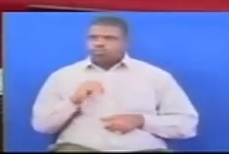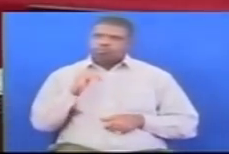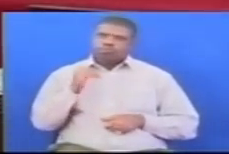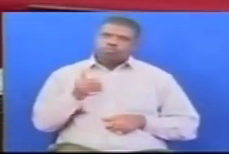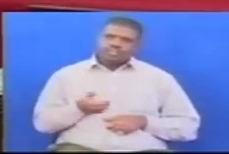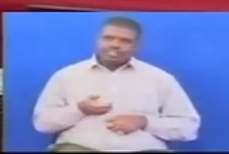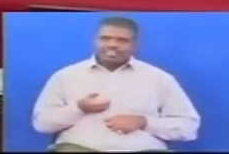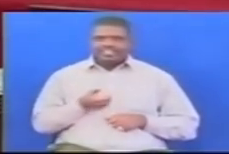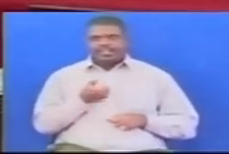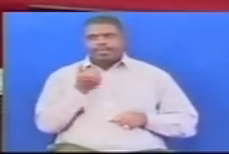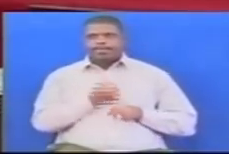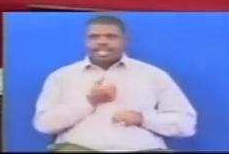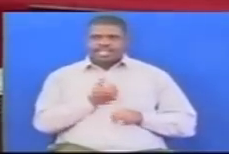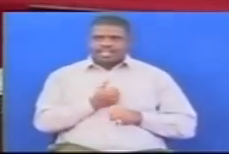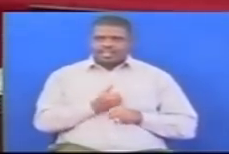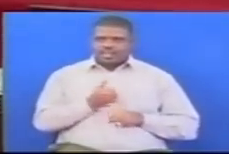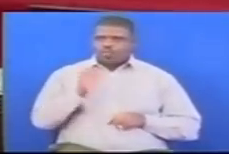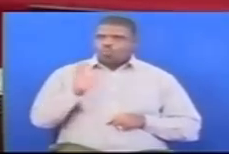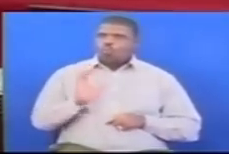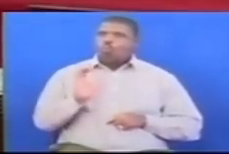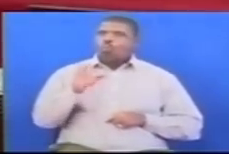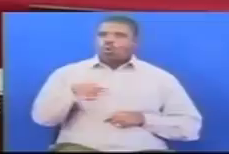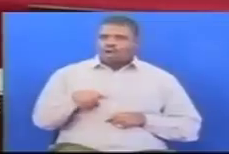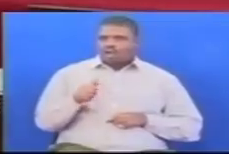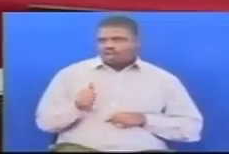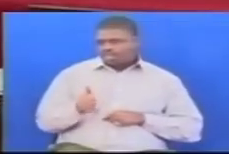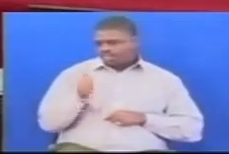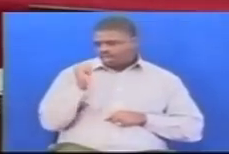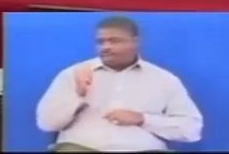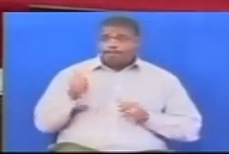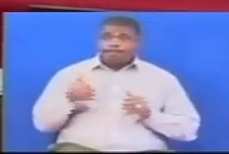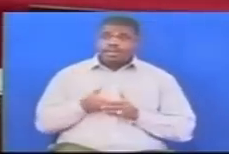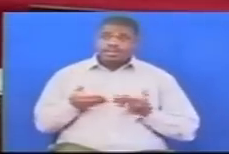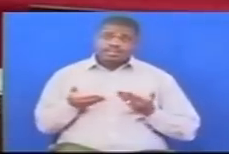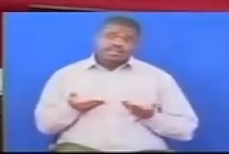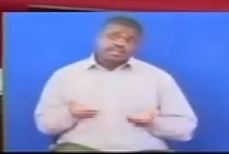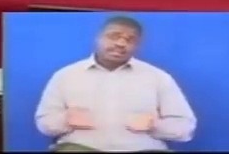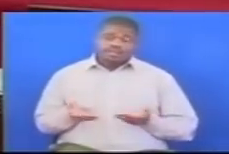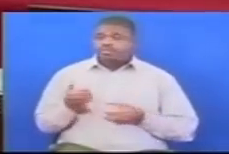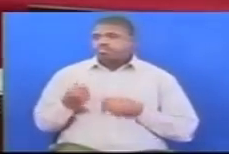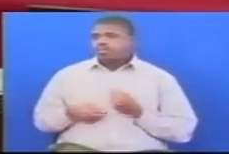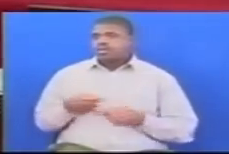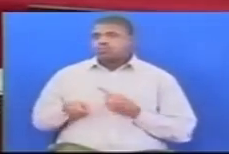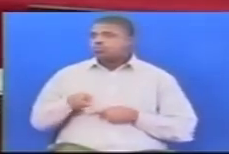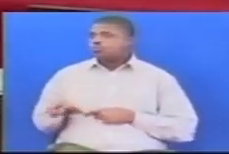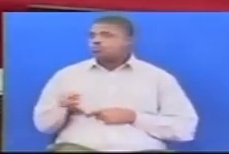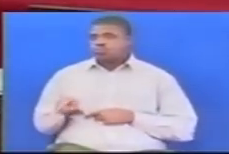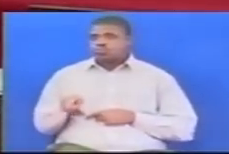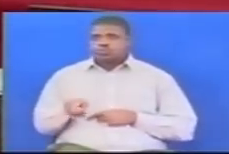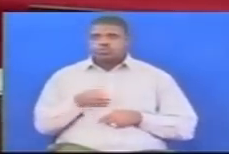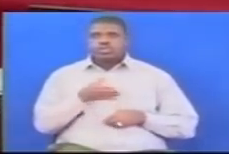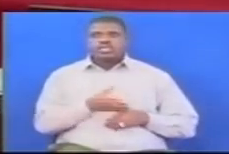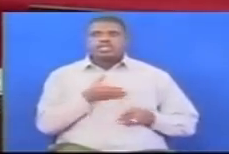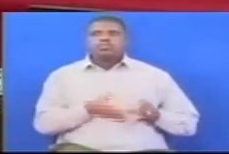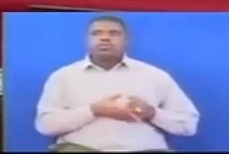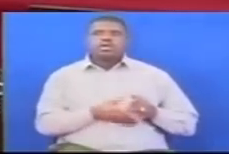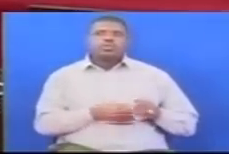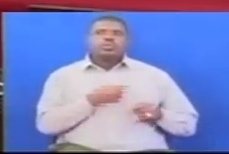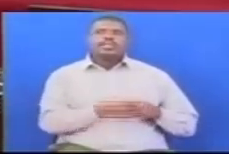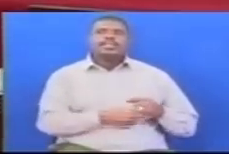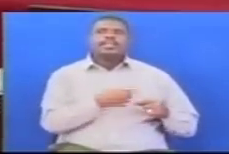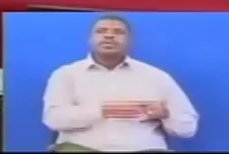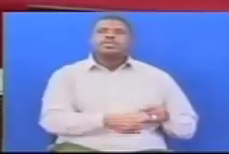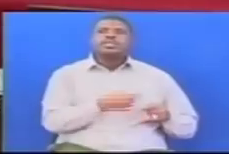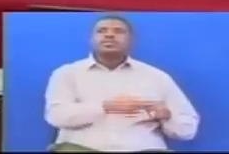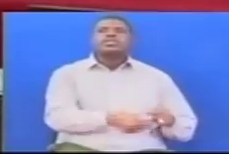wa Mei mwaka jana, lakini mpaka sasa hivi mradi huo bado unaendelea kujengwa, na unajengwa